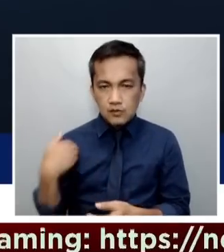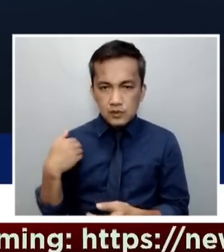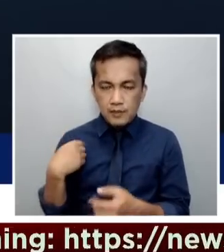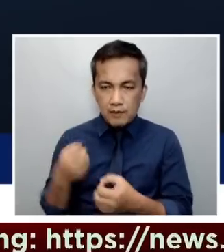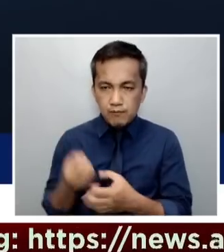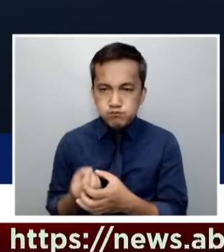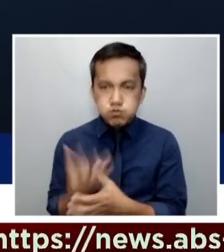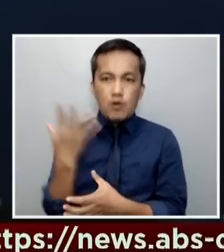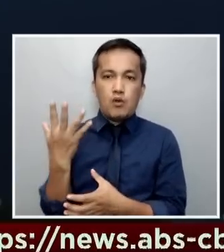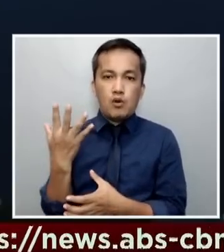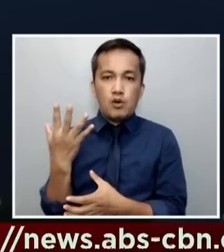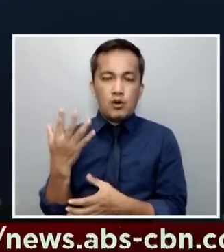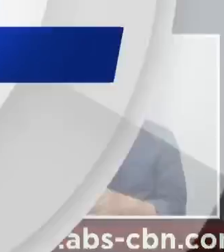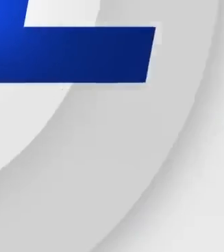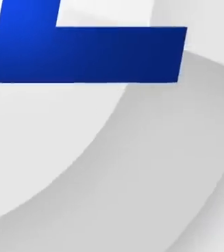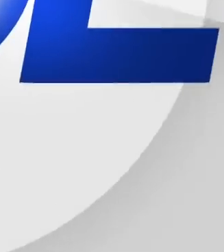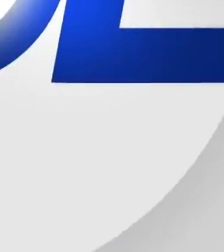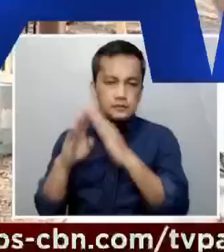ang bulkan.